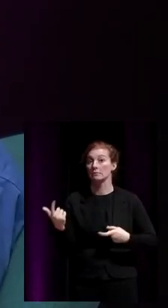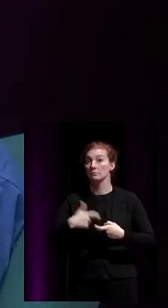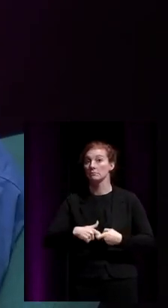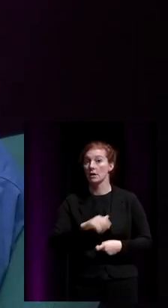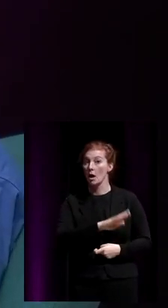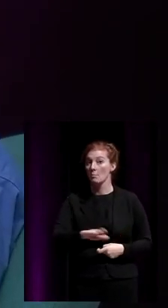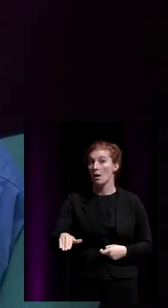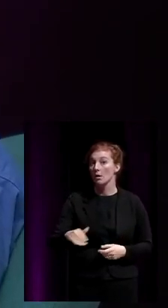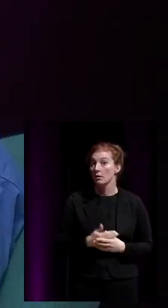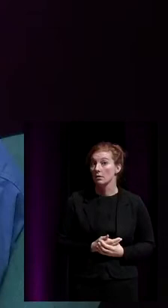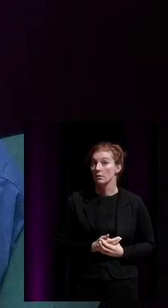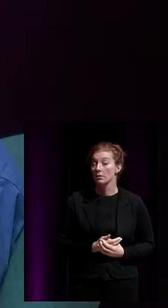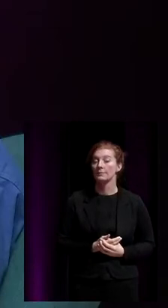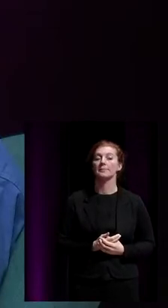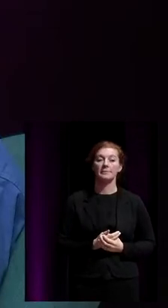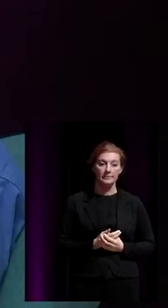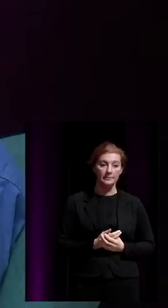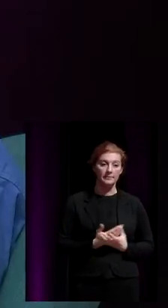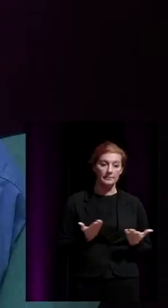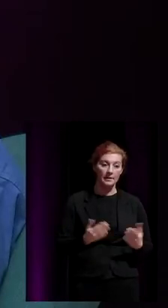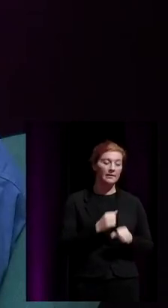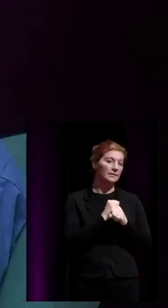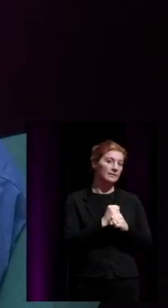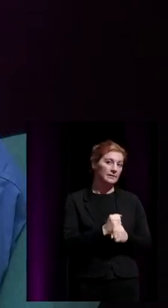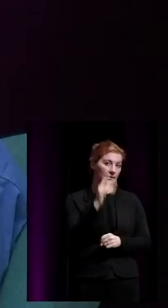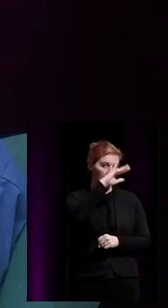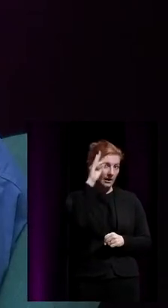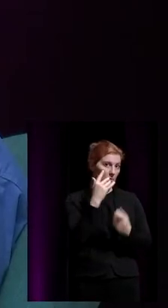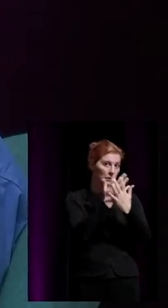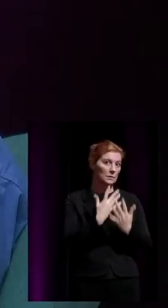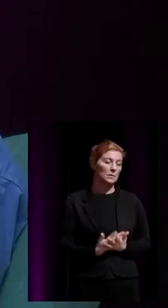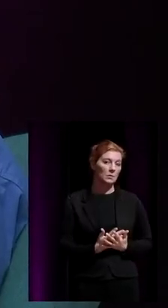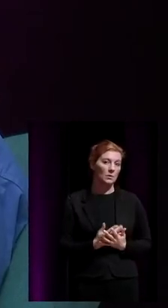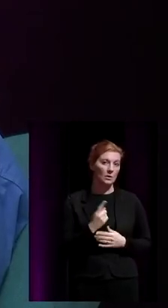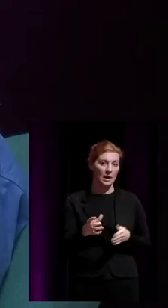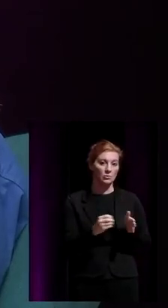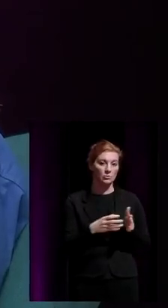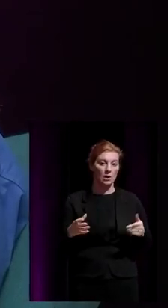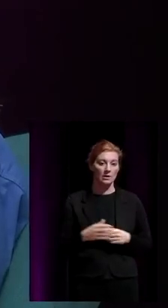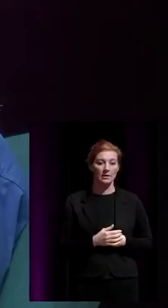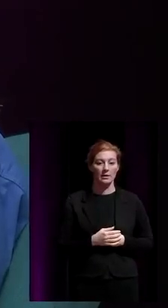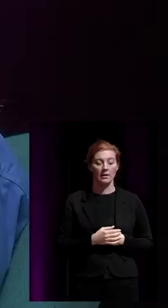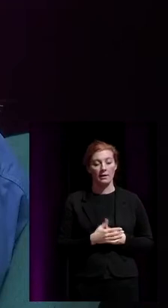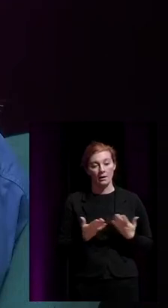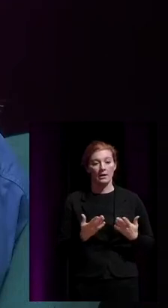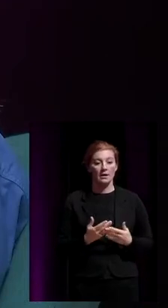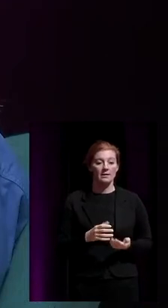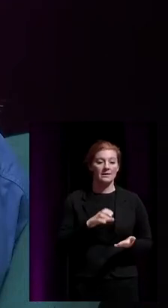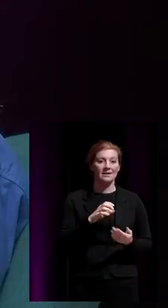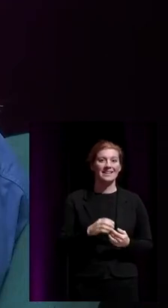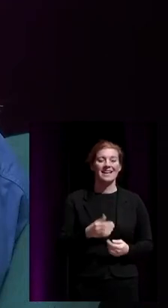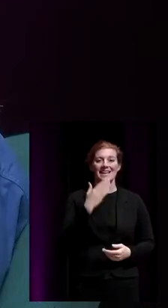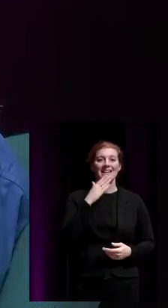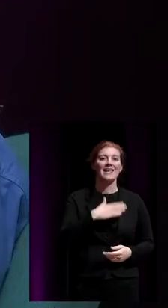det när det kommer till barn? Vi är fast i gamla strukturer och det är också därför ideella samhället, civila samhället behövs. För ofta